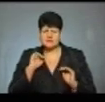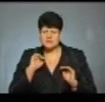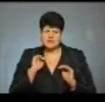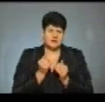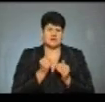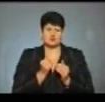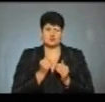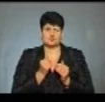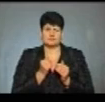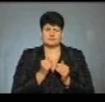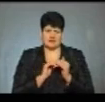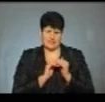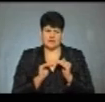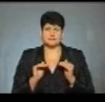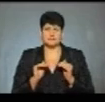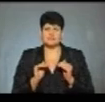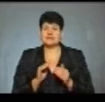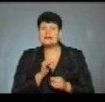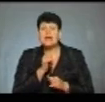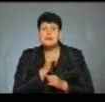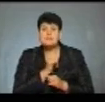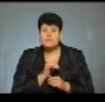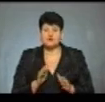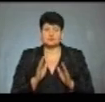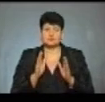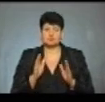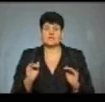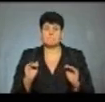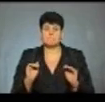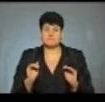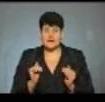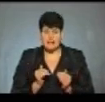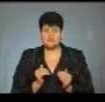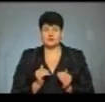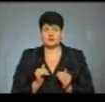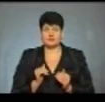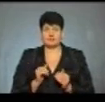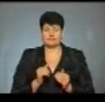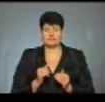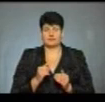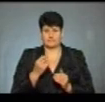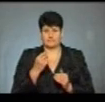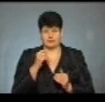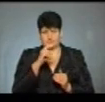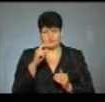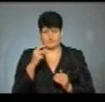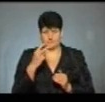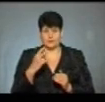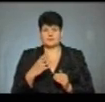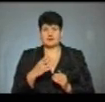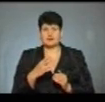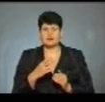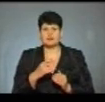найнижчого тарифікаційного розряду не може бути меншою. В 2 місцях там описано по-різному, не